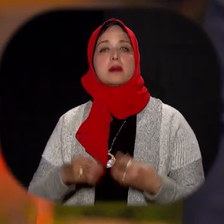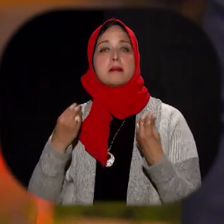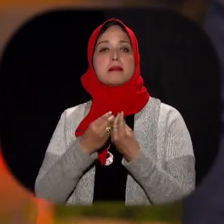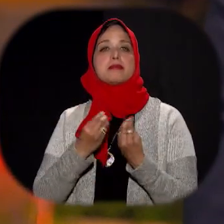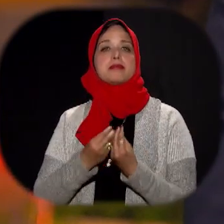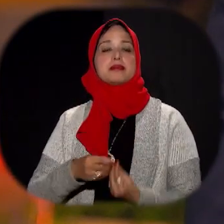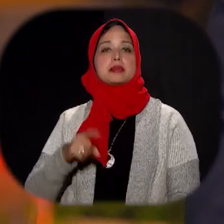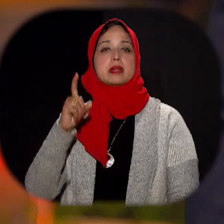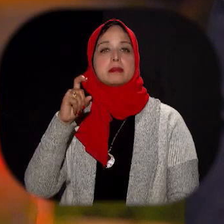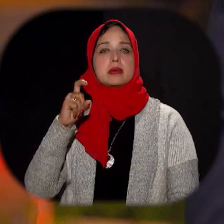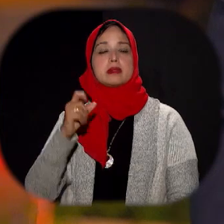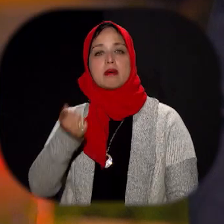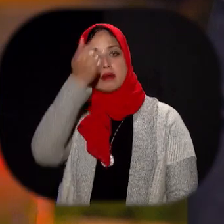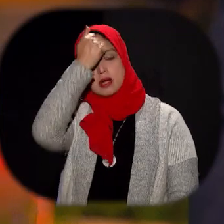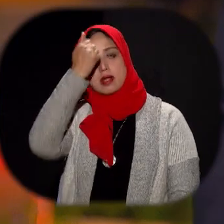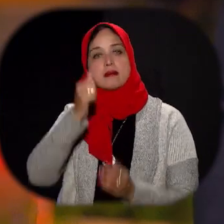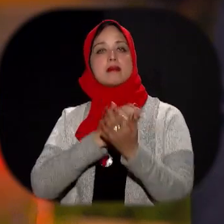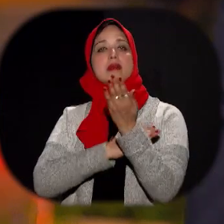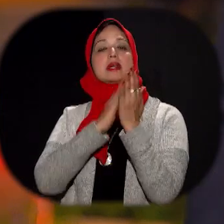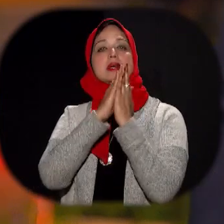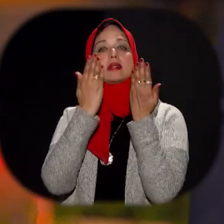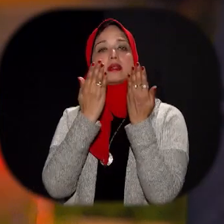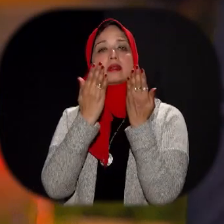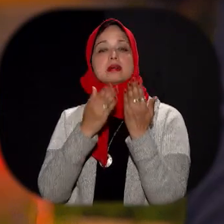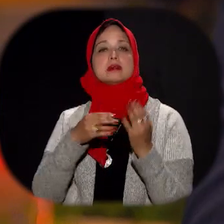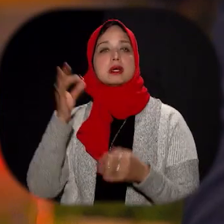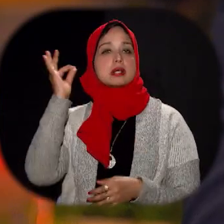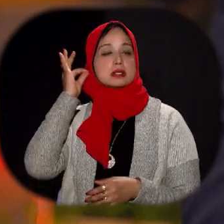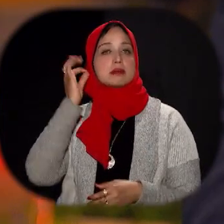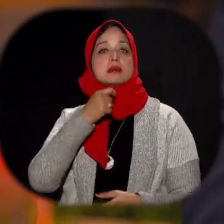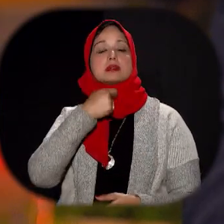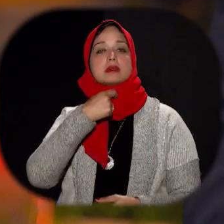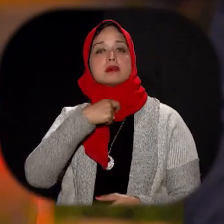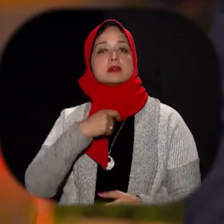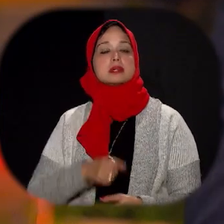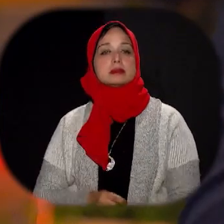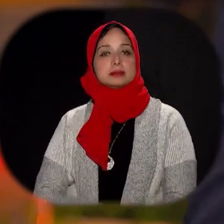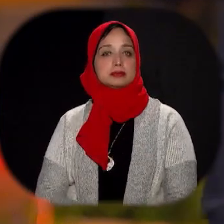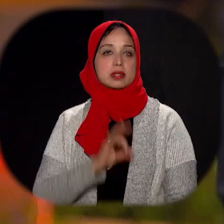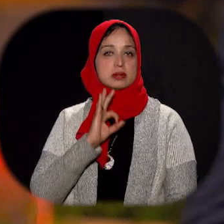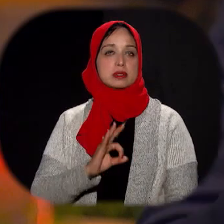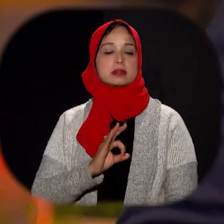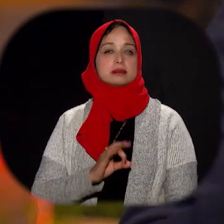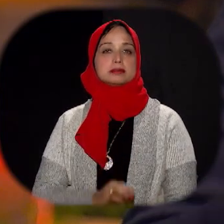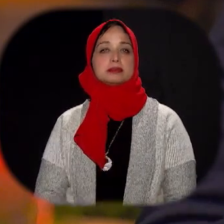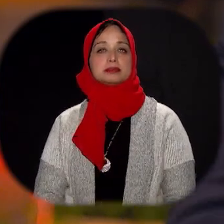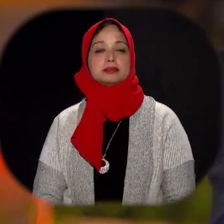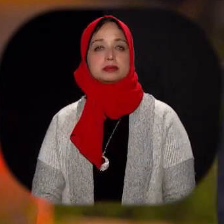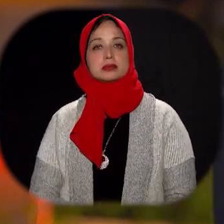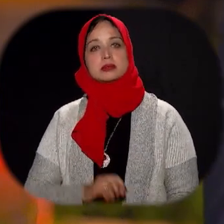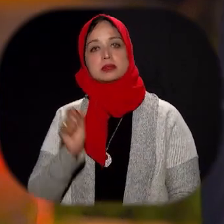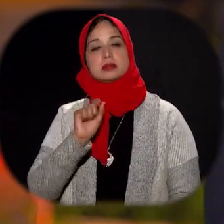يبقوا كتب صوتيه احنا انتجنا بس دلوقتي منهم 1500 فعشان نوصل للميل ستون دي لا احنا